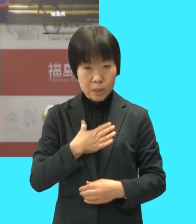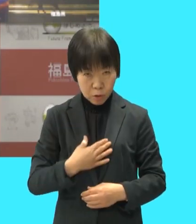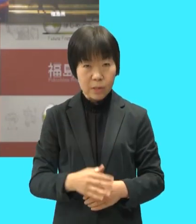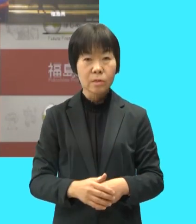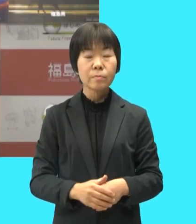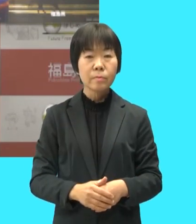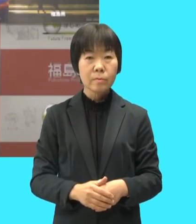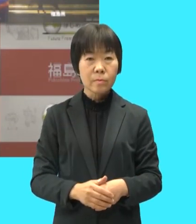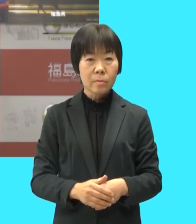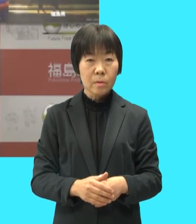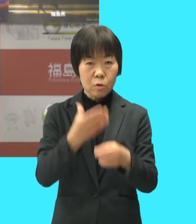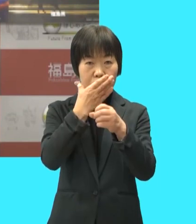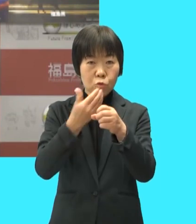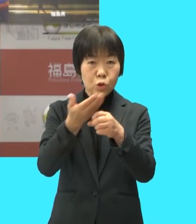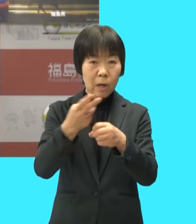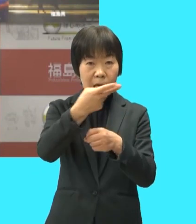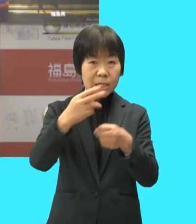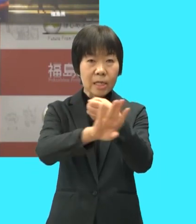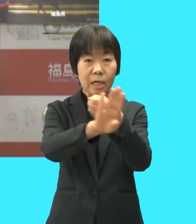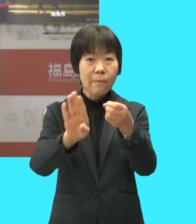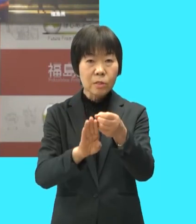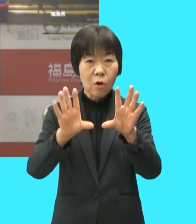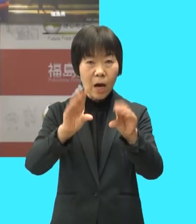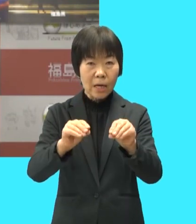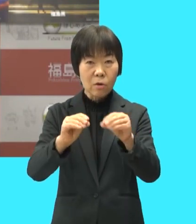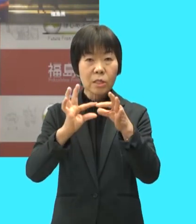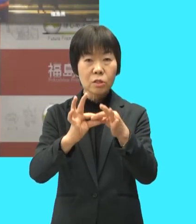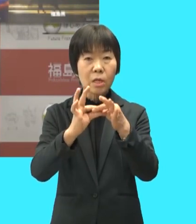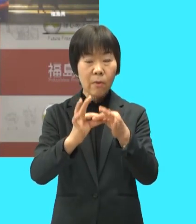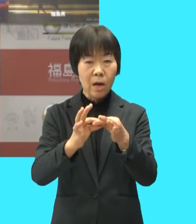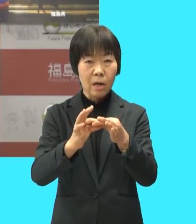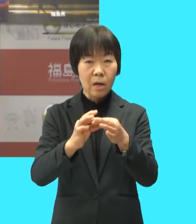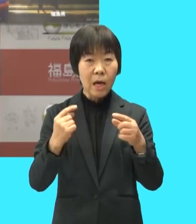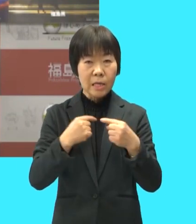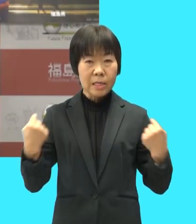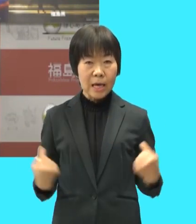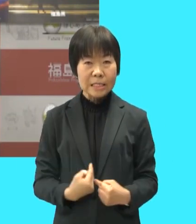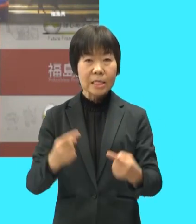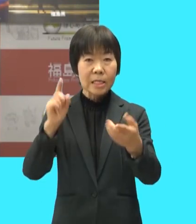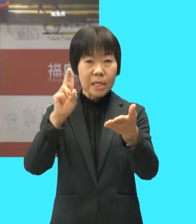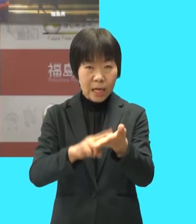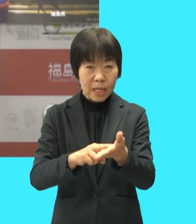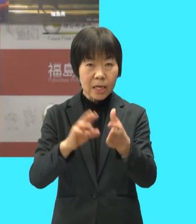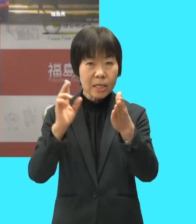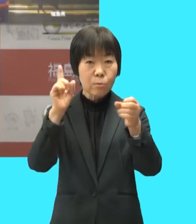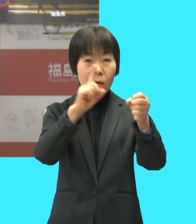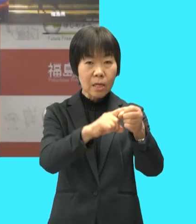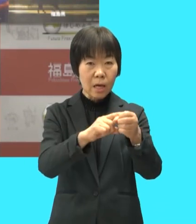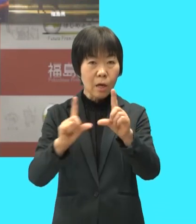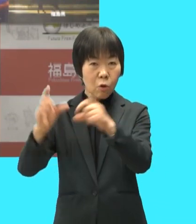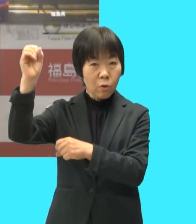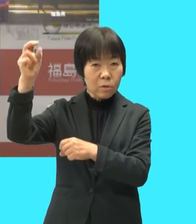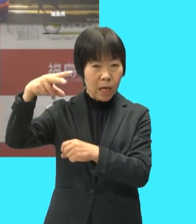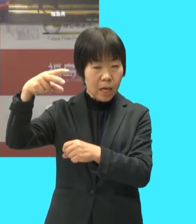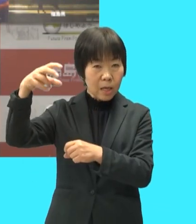。福島第二原発の廃炉については正式決定に向けて東京電力の社